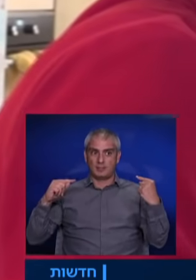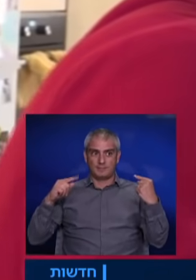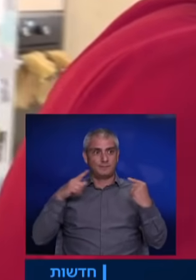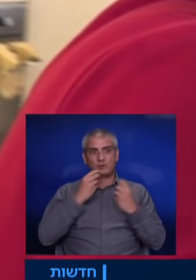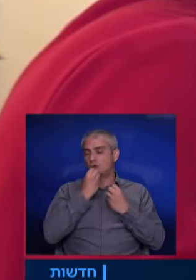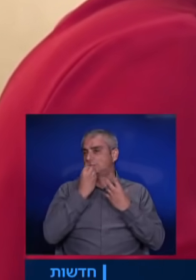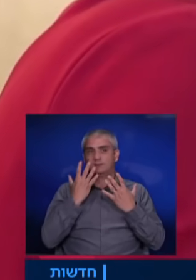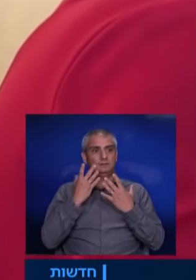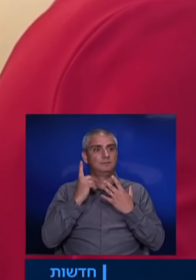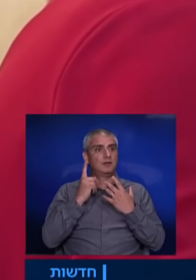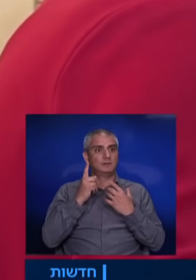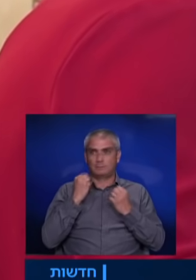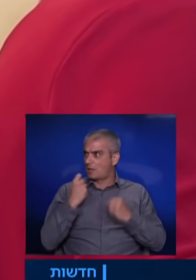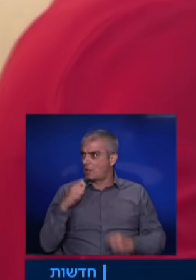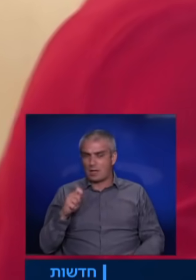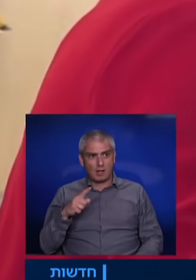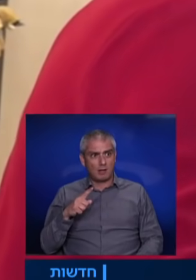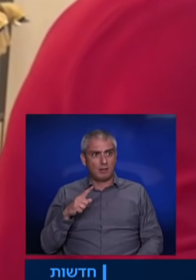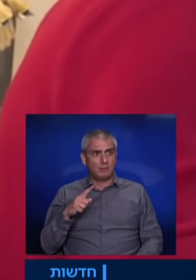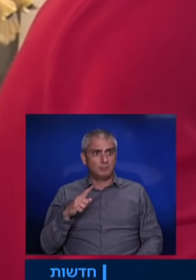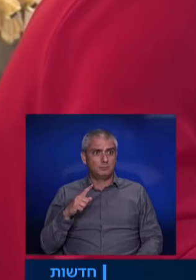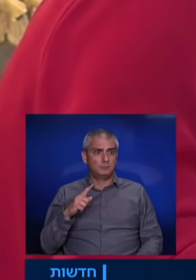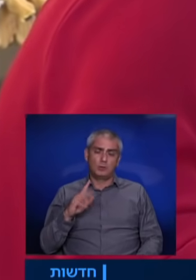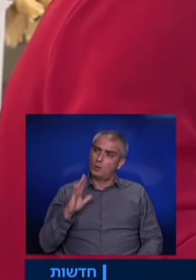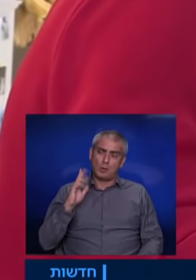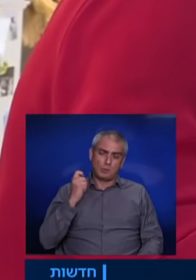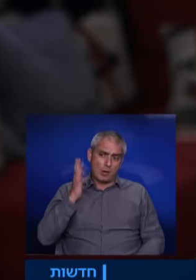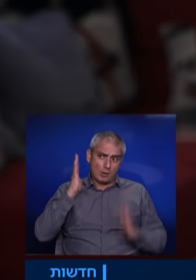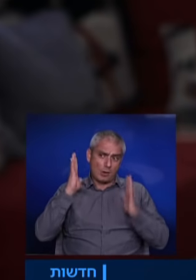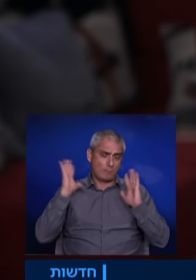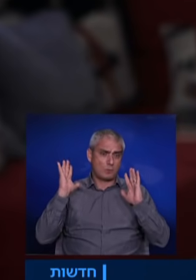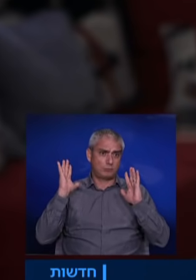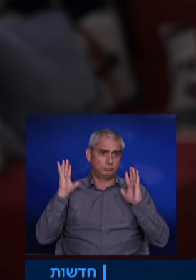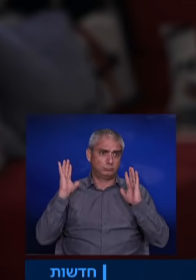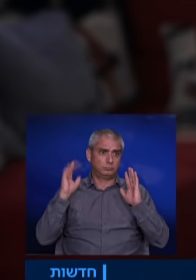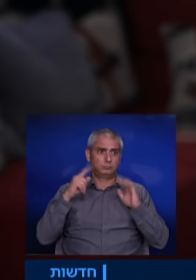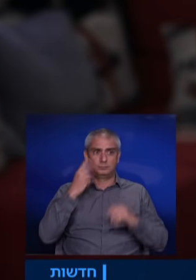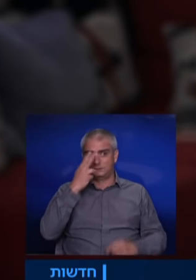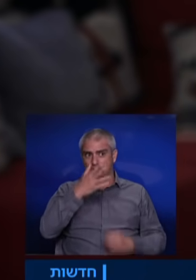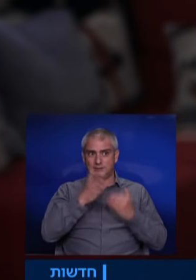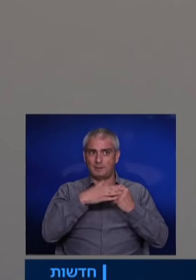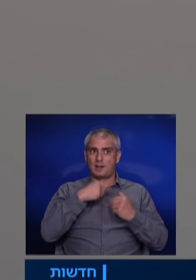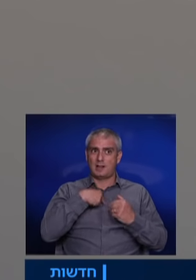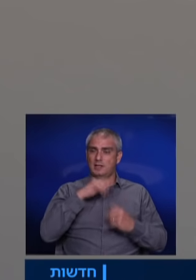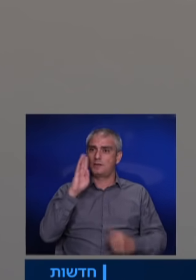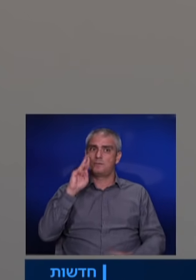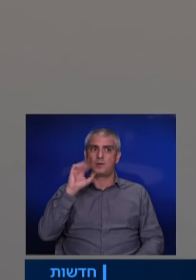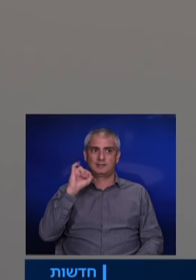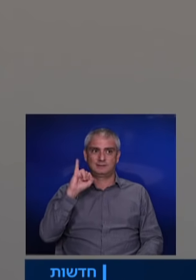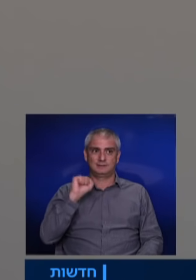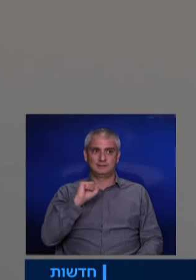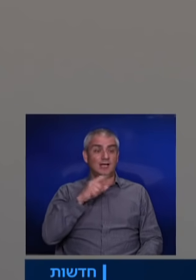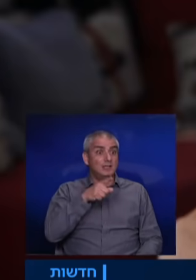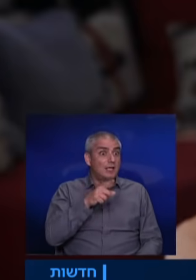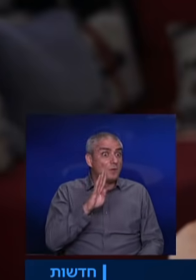יוצא מקסים. אבל זה בטח יקר. זה יקר, לא מאוד. תכיר, זה בעלי, בוריס. זה